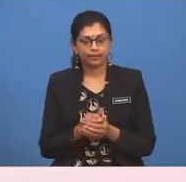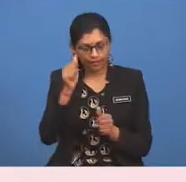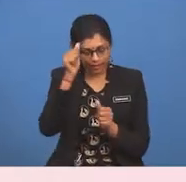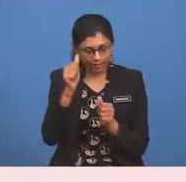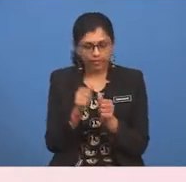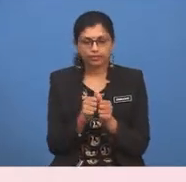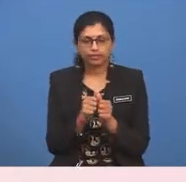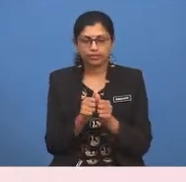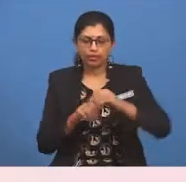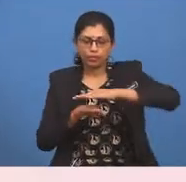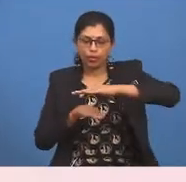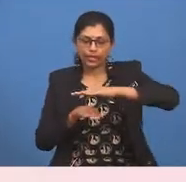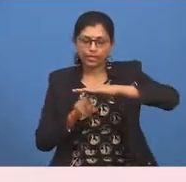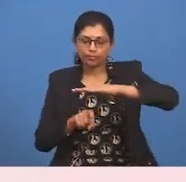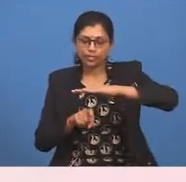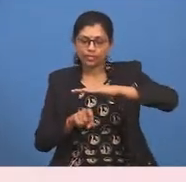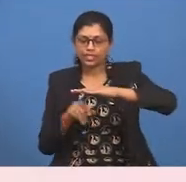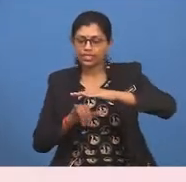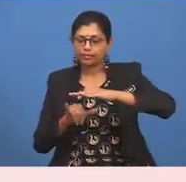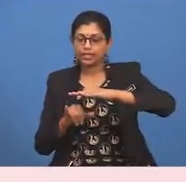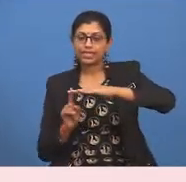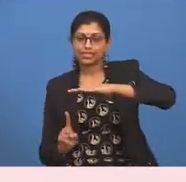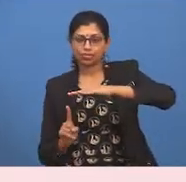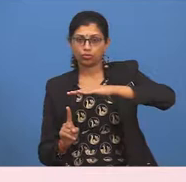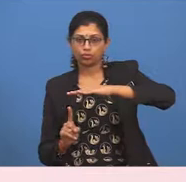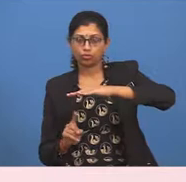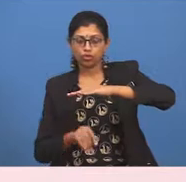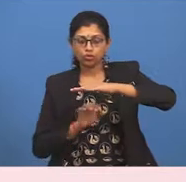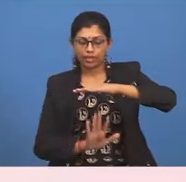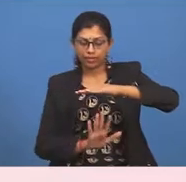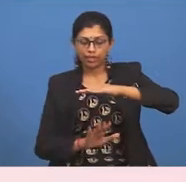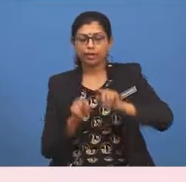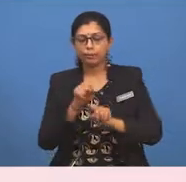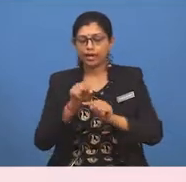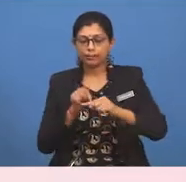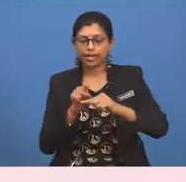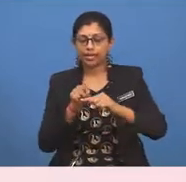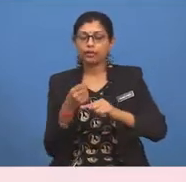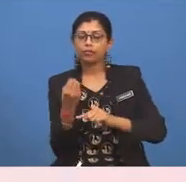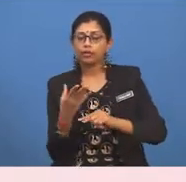dengan 5 menghasilkan 1 dan